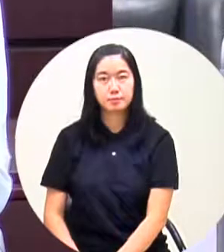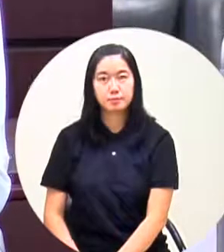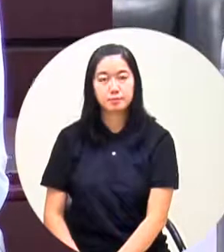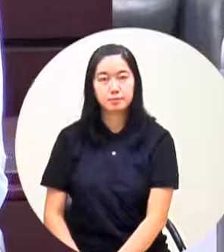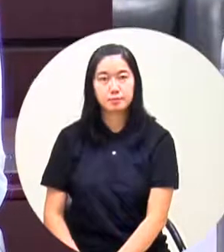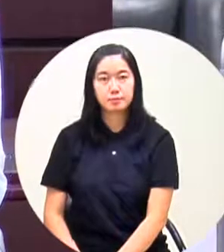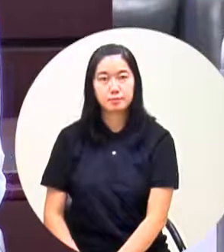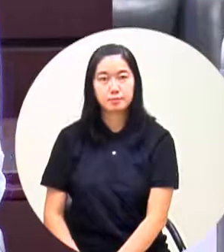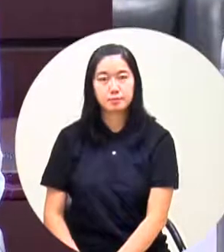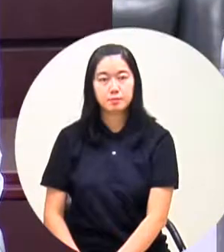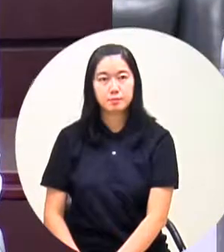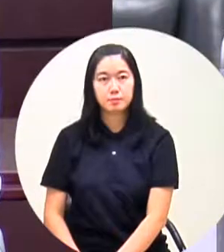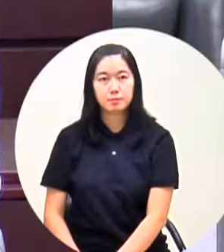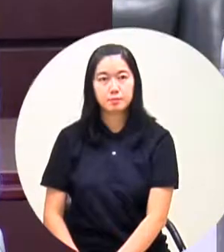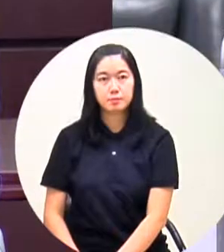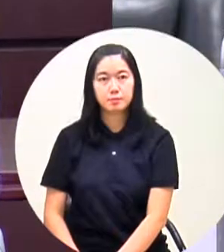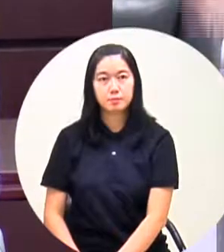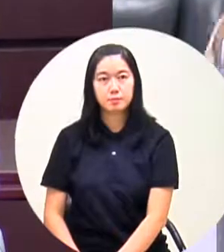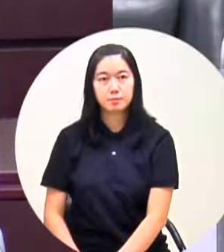是。好，